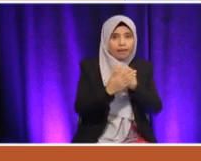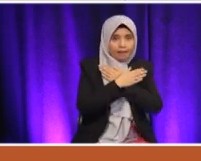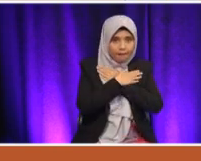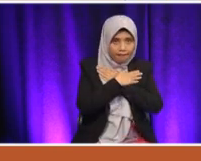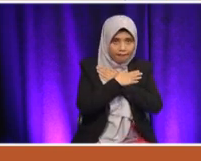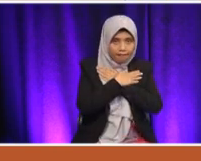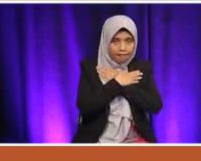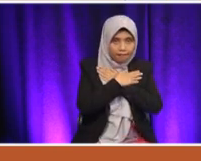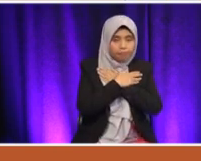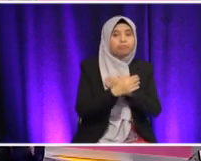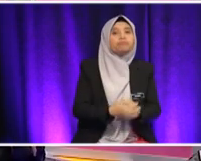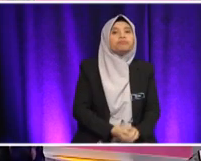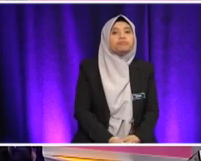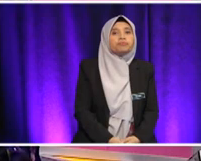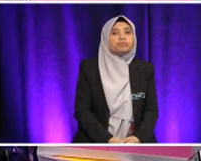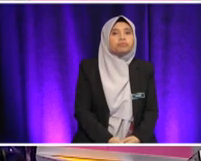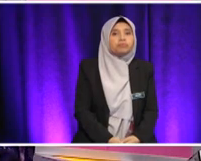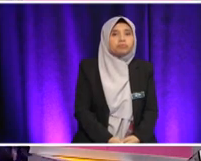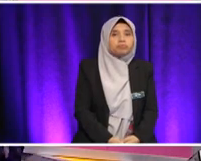tupaihatkan dengan menggunakan